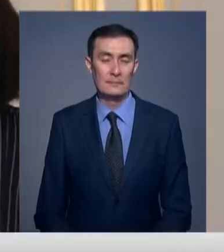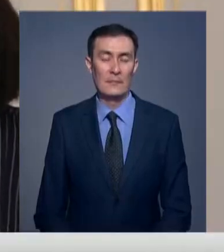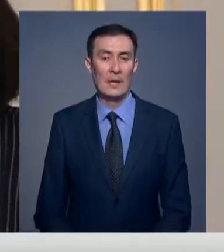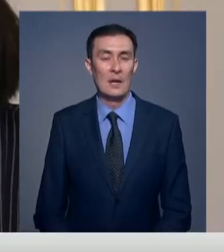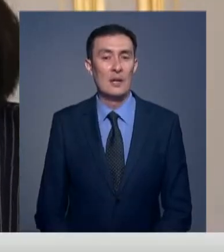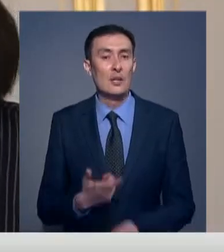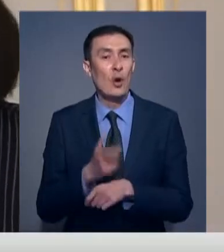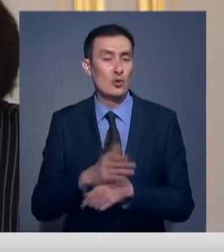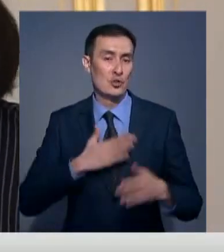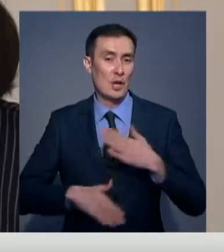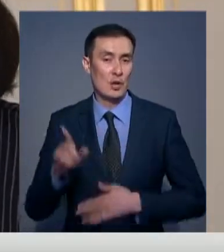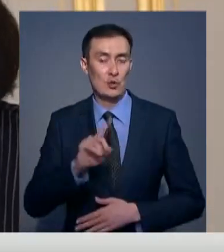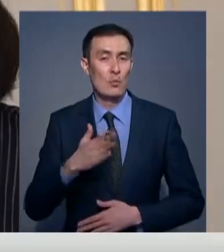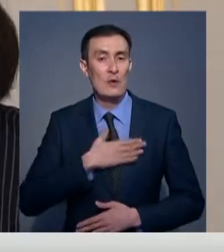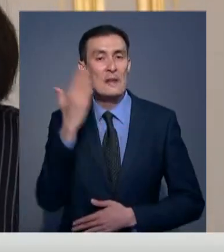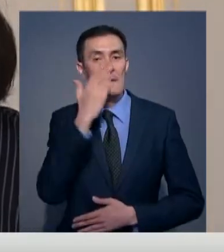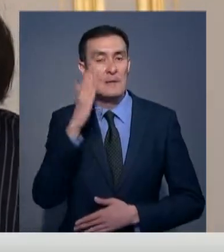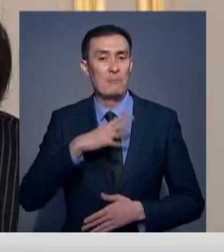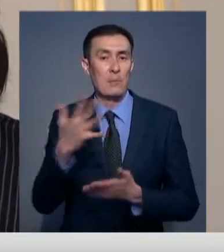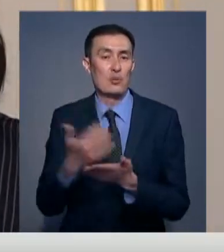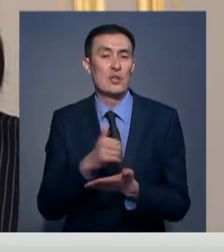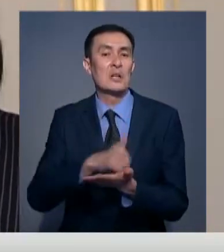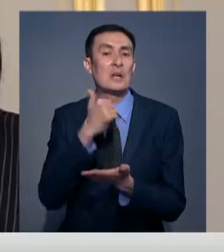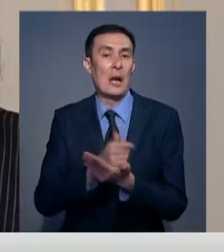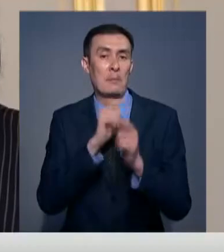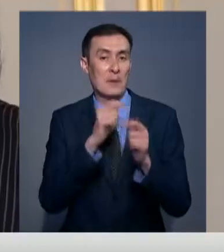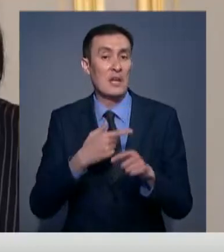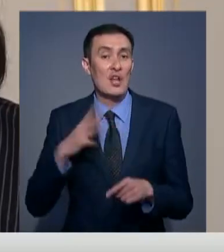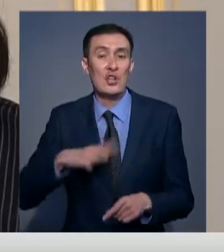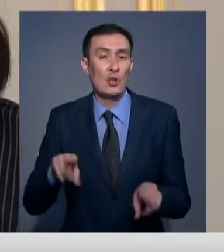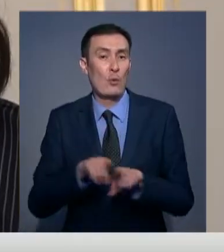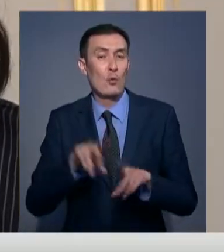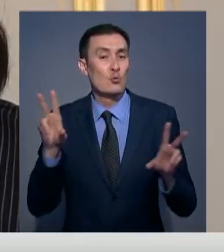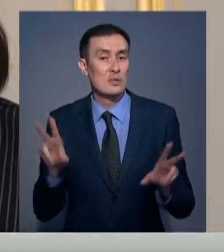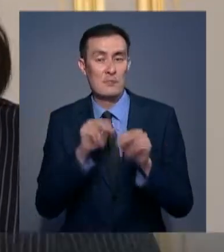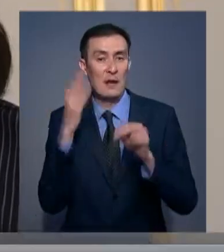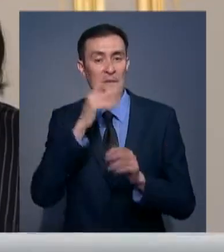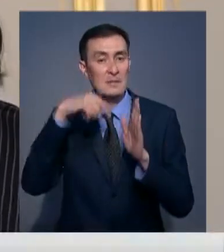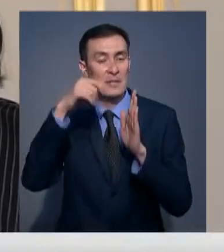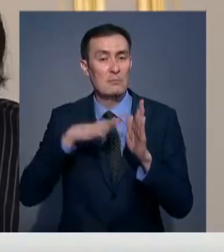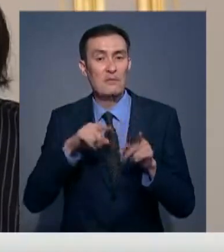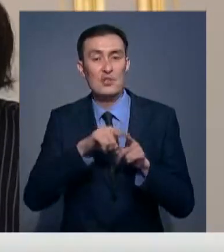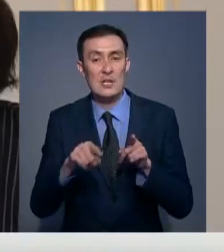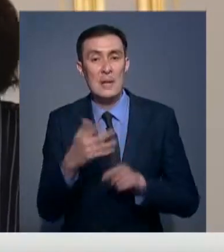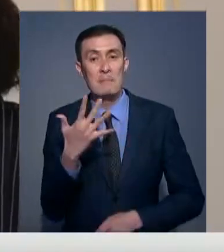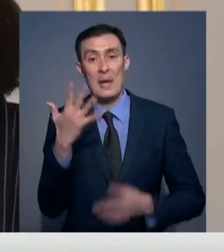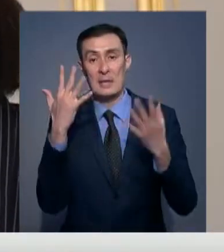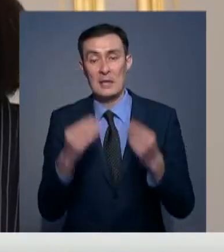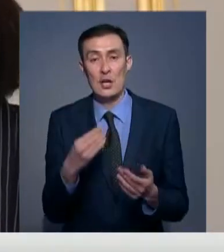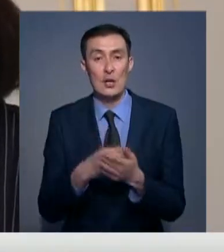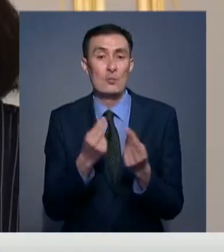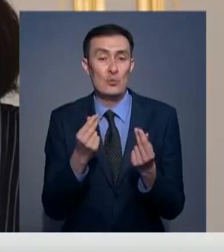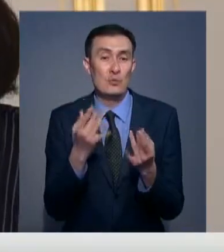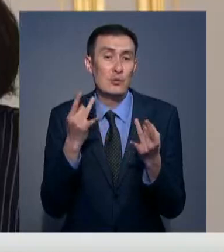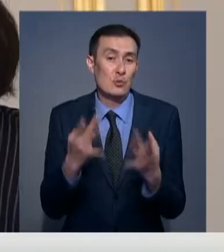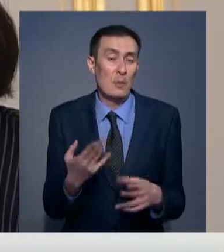Я бесконечно рада тому, что мой фильм получил гран-при, потому что не ждала такого успеха. Фильм был снят всего за 5 дней. Бюджет был